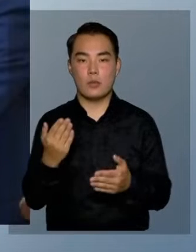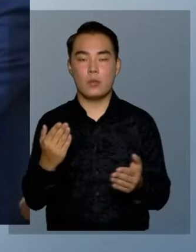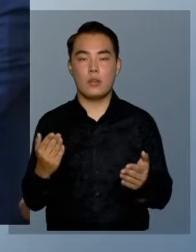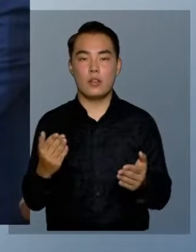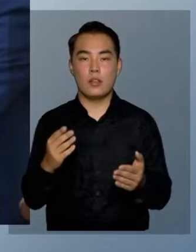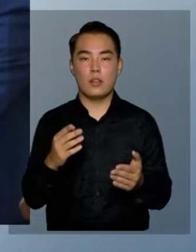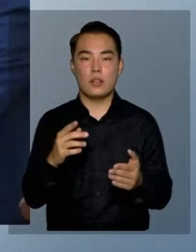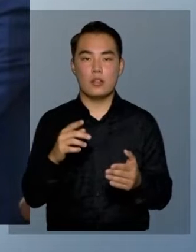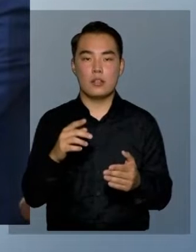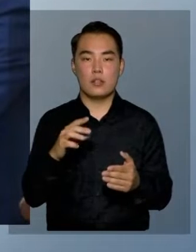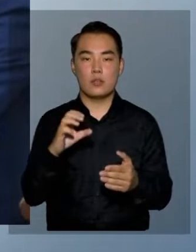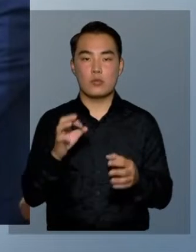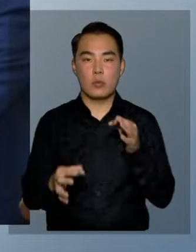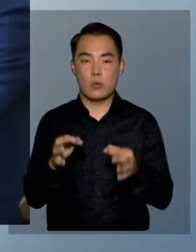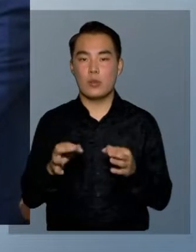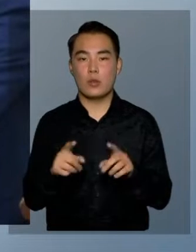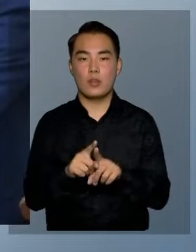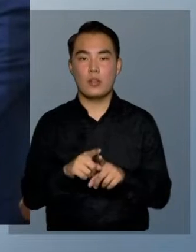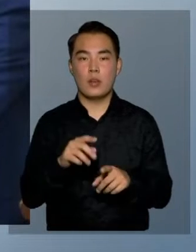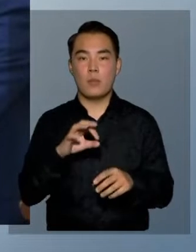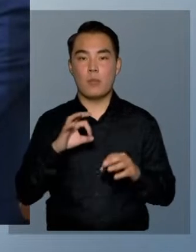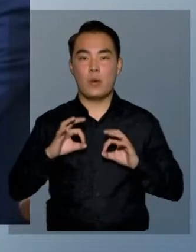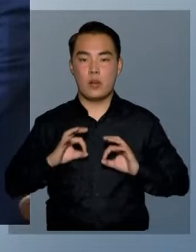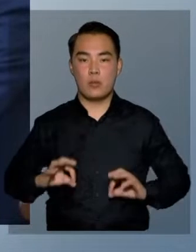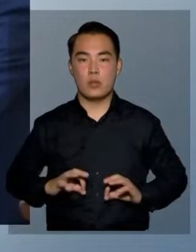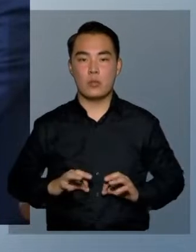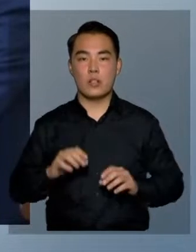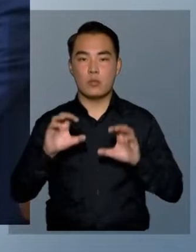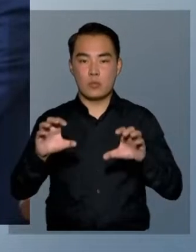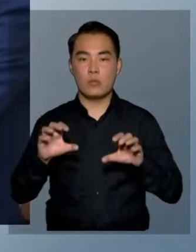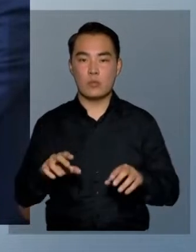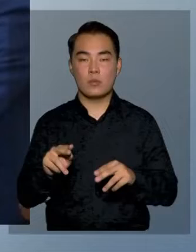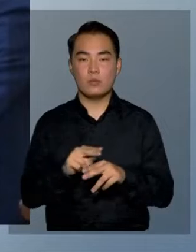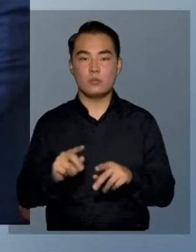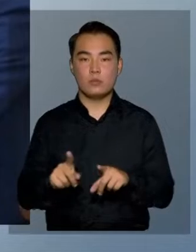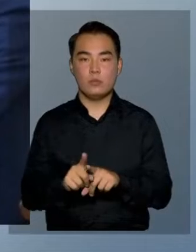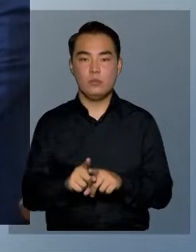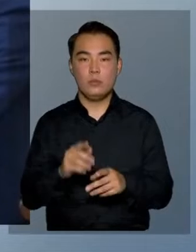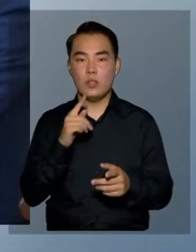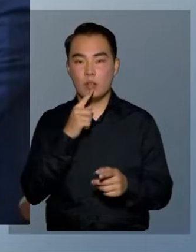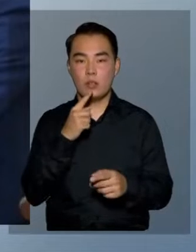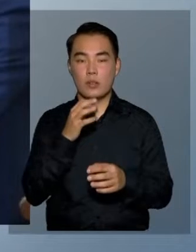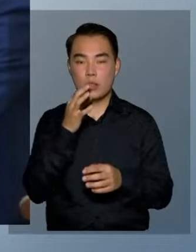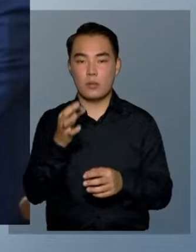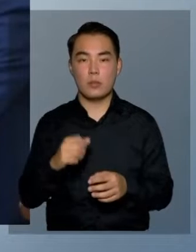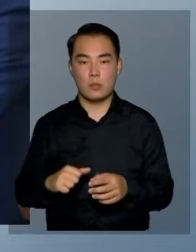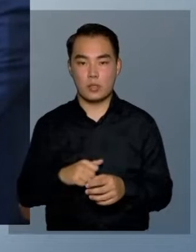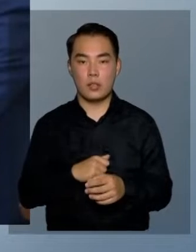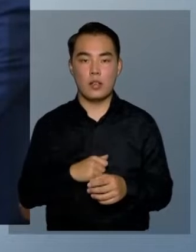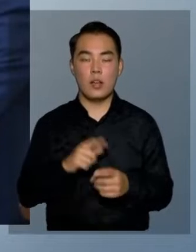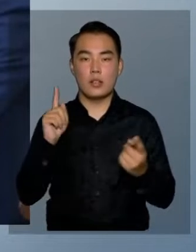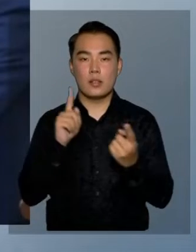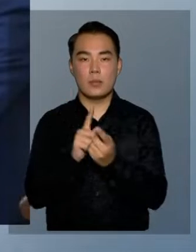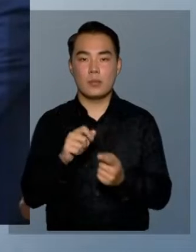конституциялық соттың прокуратураның қызметін реттейтін конституциялық заңдардың жобалары туралы сөз қозғалды. Кездесу барысында